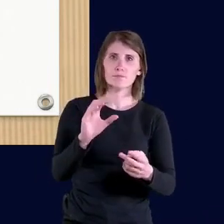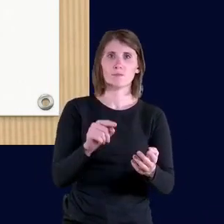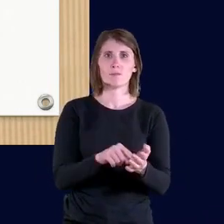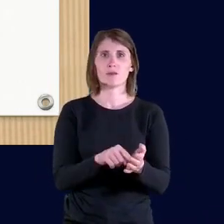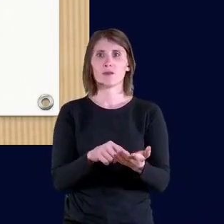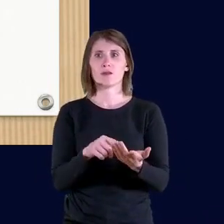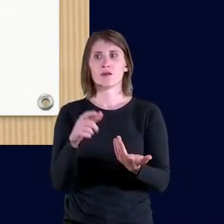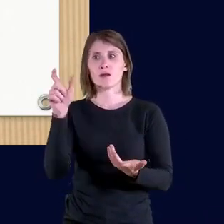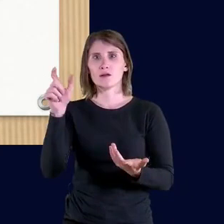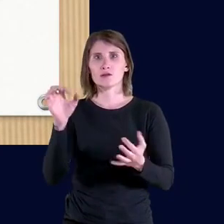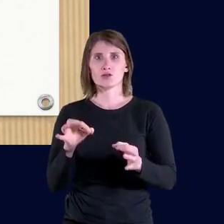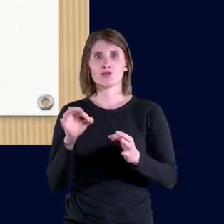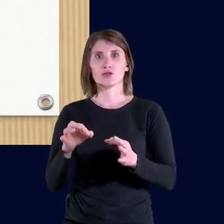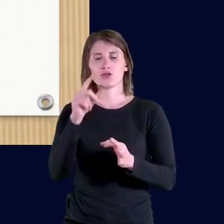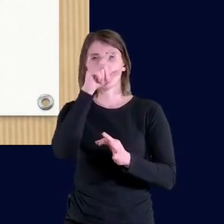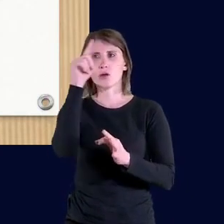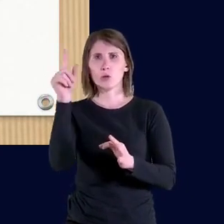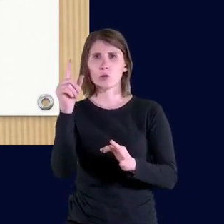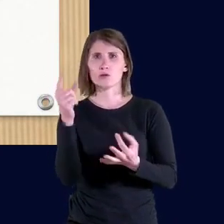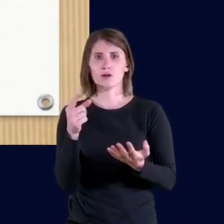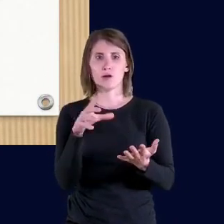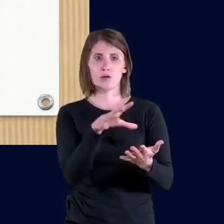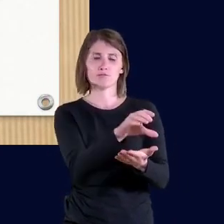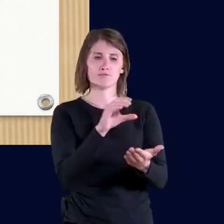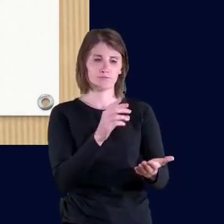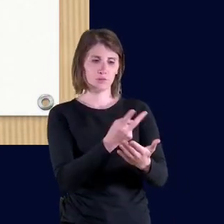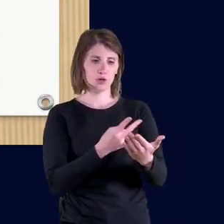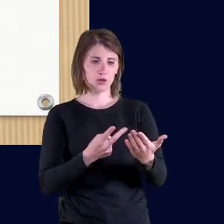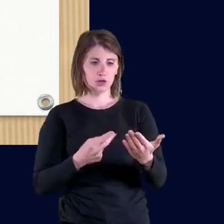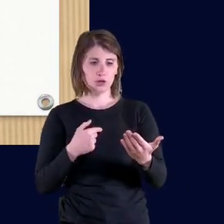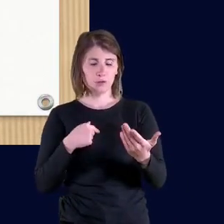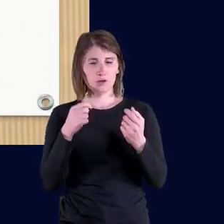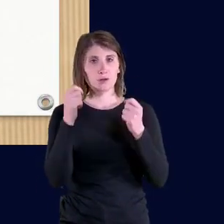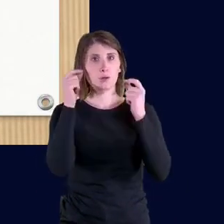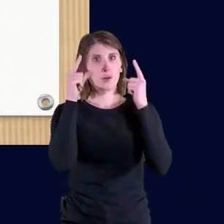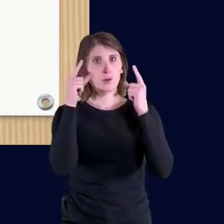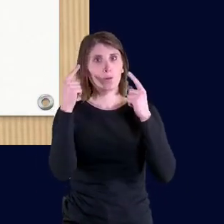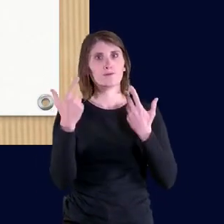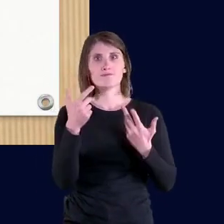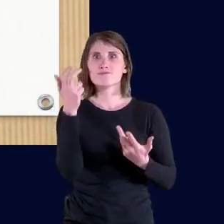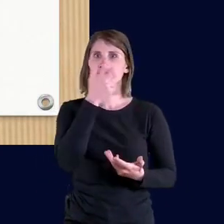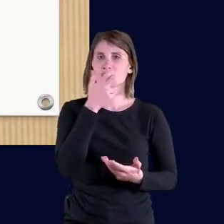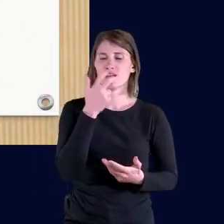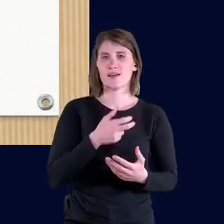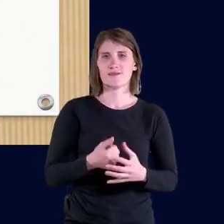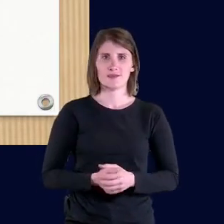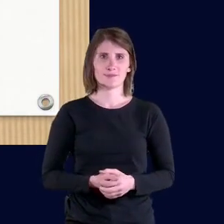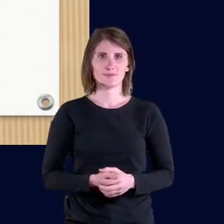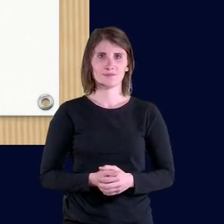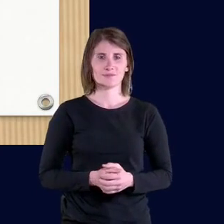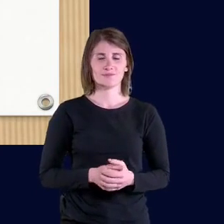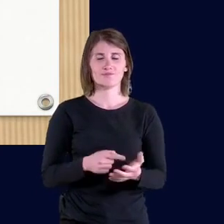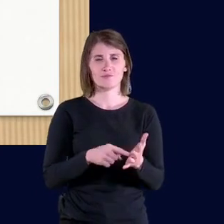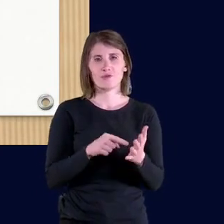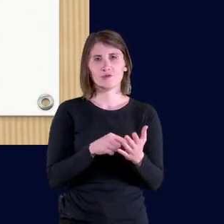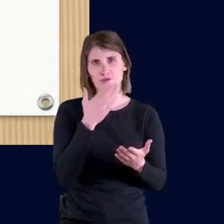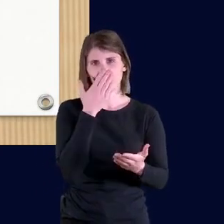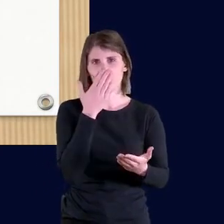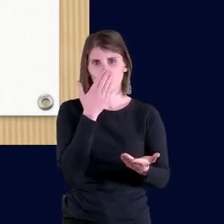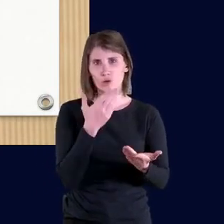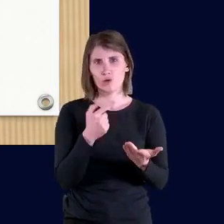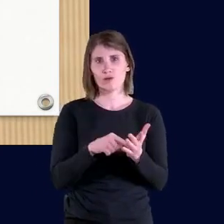zostać odkryte przez współczesnych czytelników mają coś po sobie zostawić tak mniej więcej wygląda